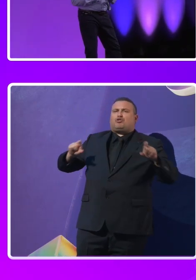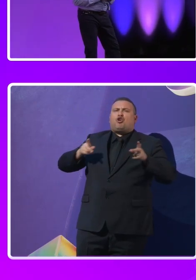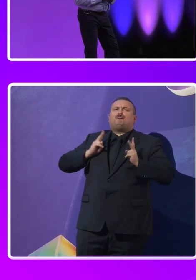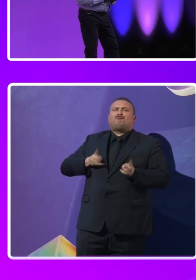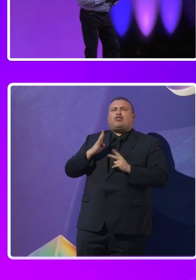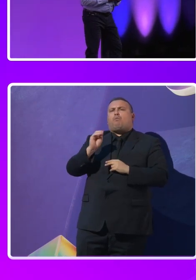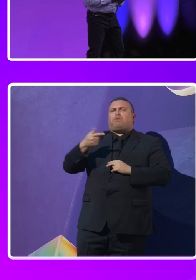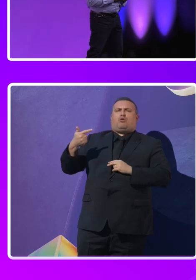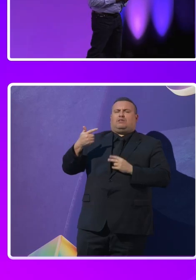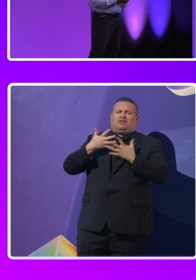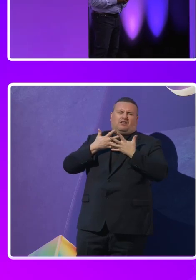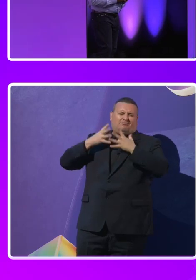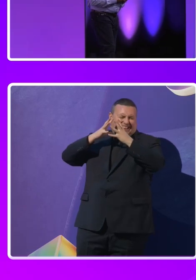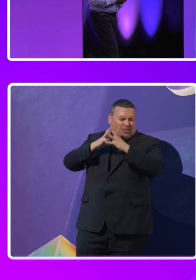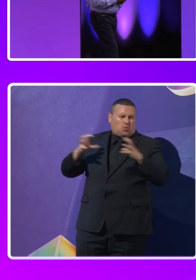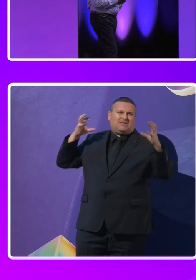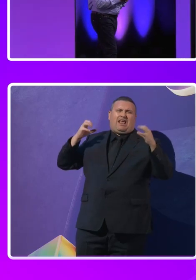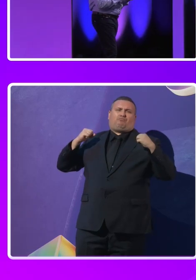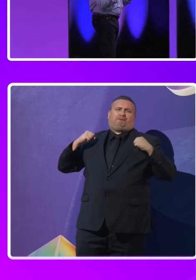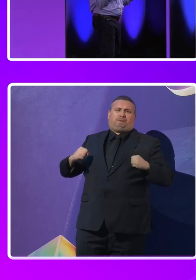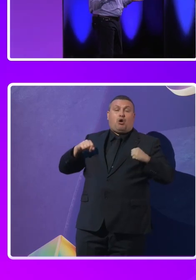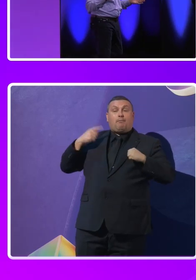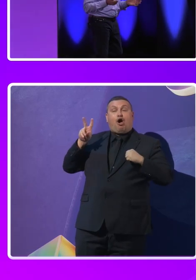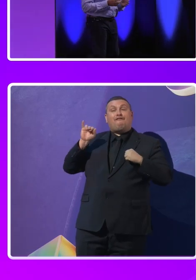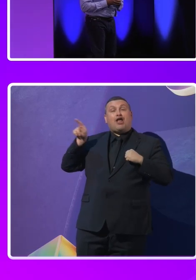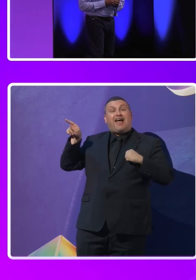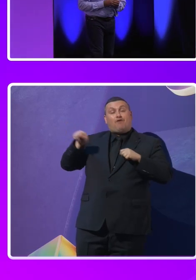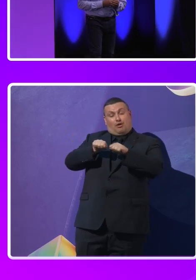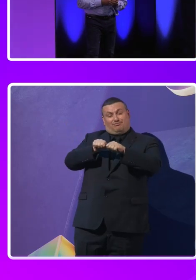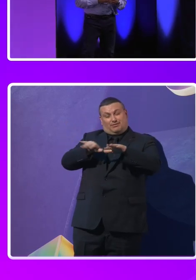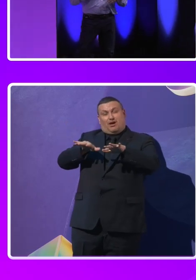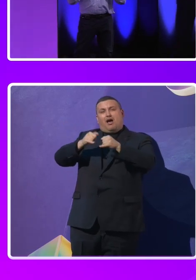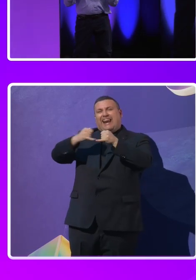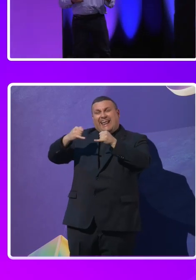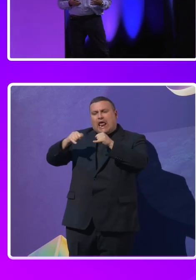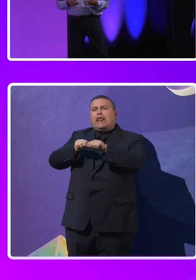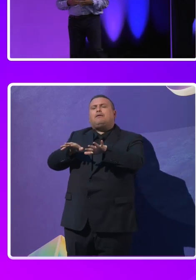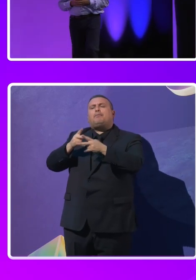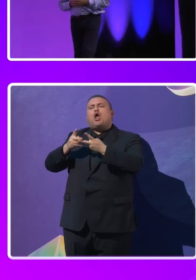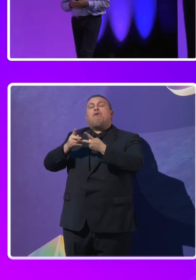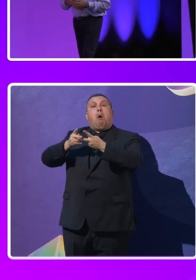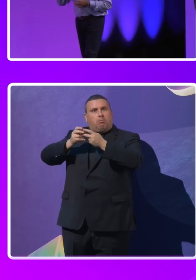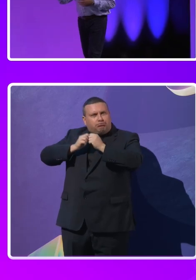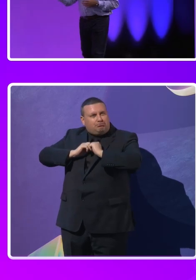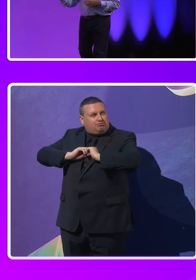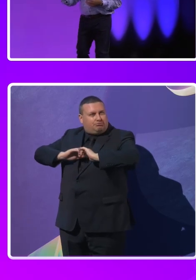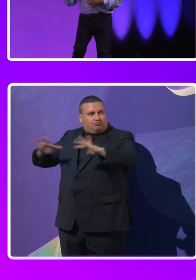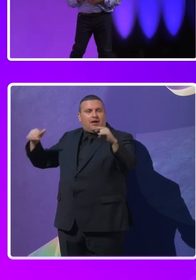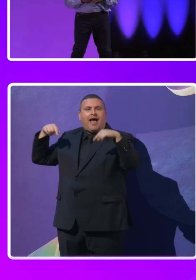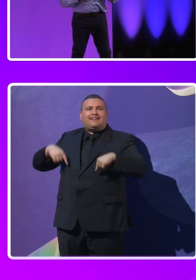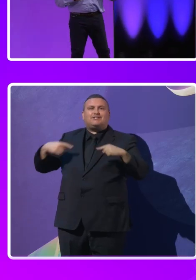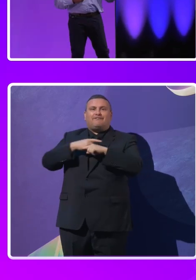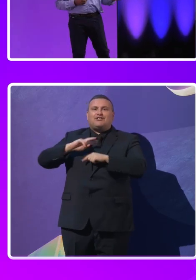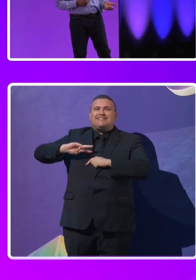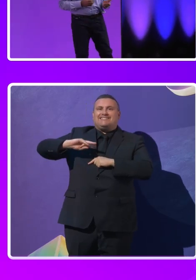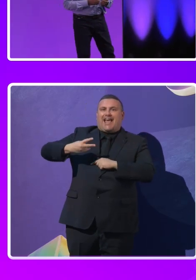livello industriale che sono stati realizzati perché poi vod l'ha deploy su tutte le sue Region e siamo nella fase due quello che loro chiamano super Toby e poi